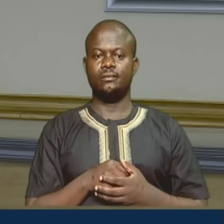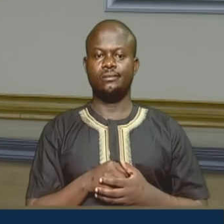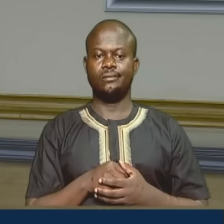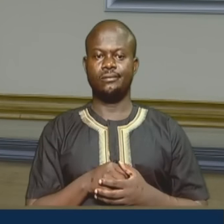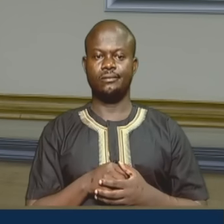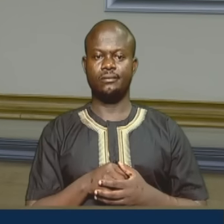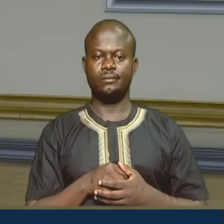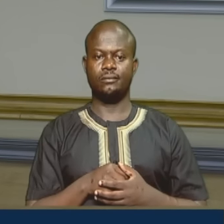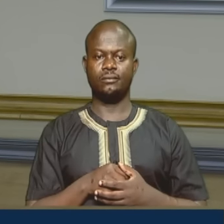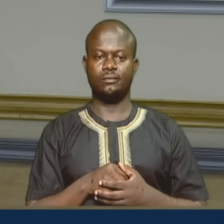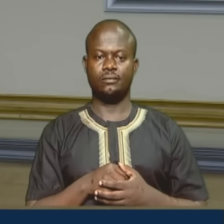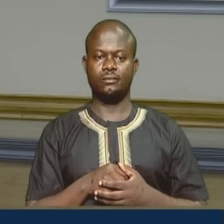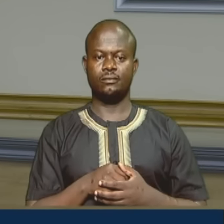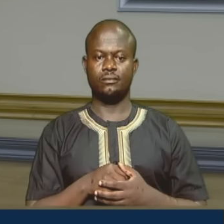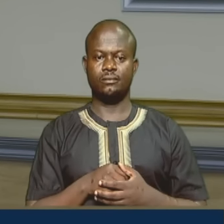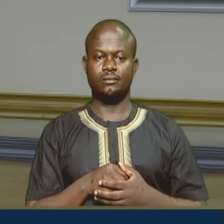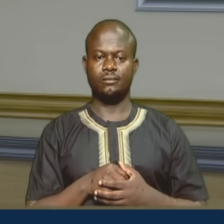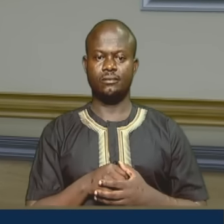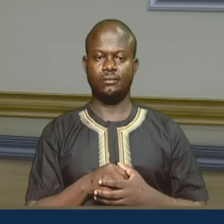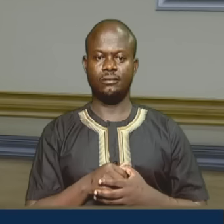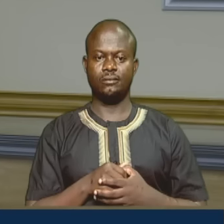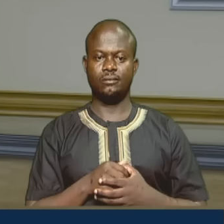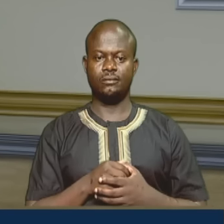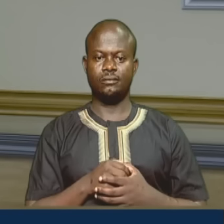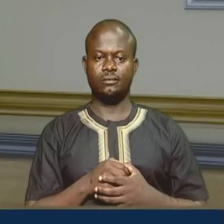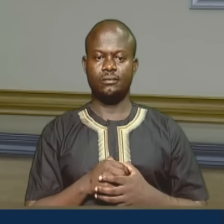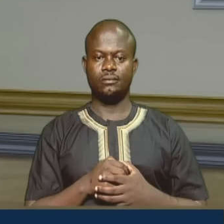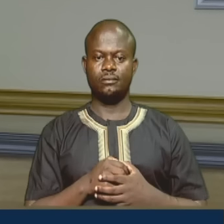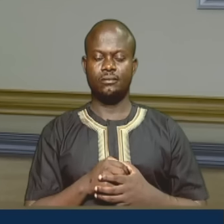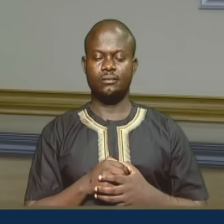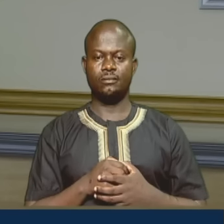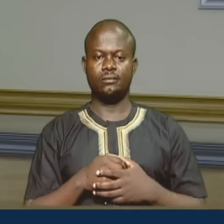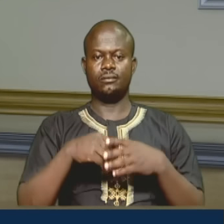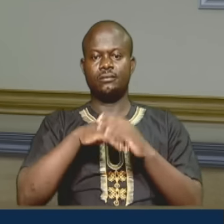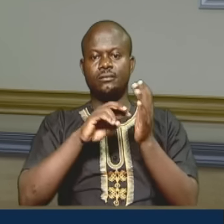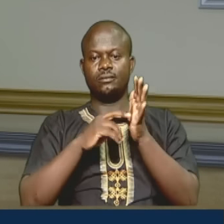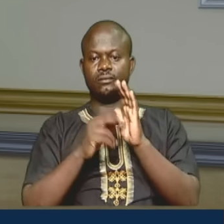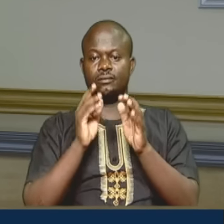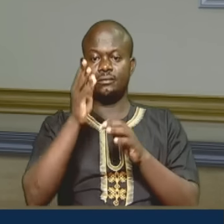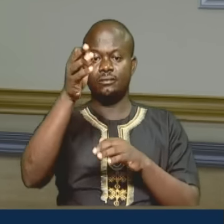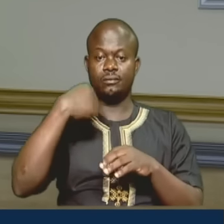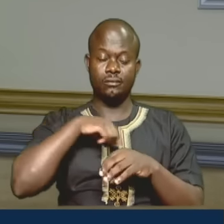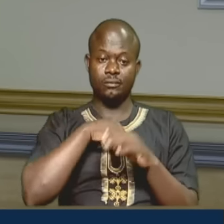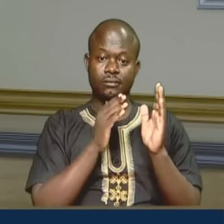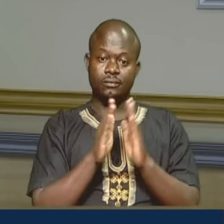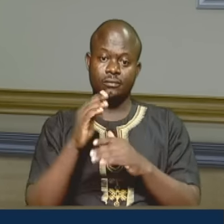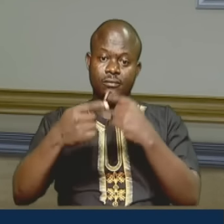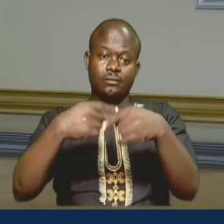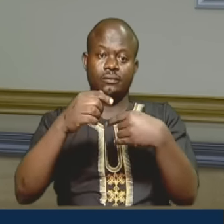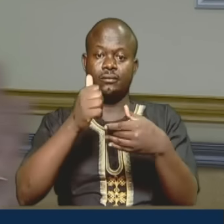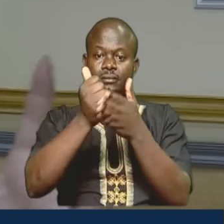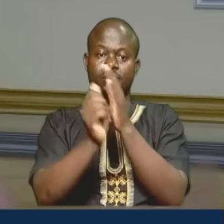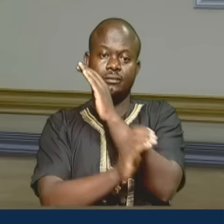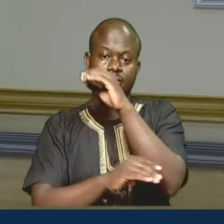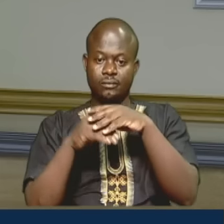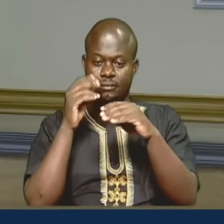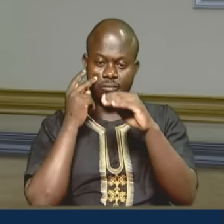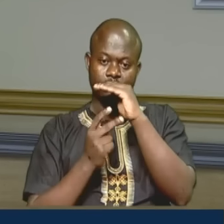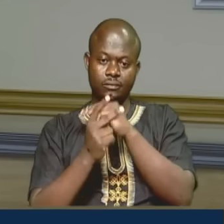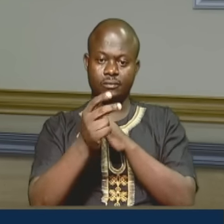stay attached in supporting the agenda, and as I said, mu mishinga iri imbere turateganya gukomeza gufasha igihugu mu cyerekezo